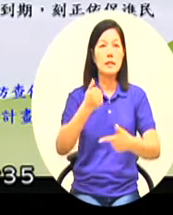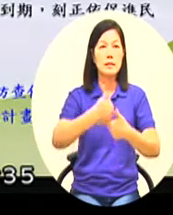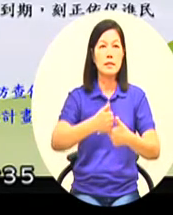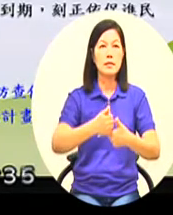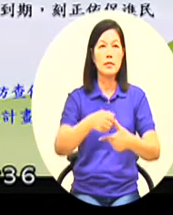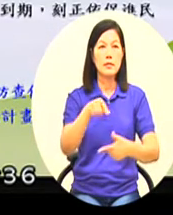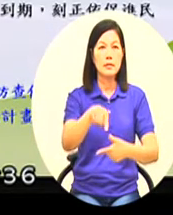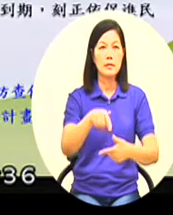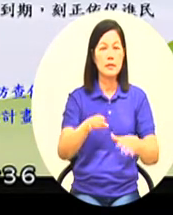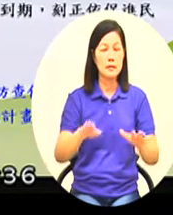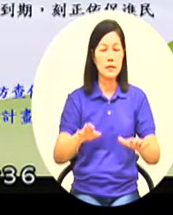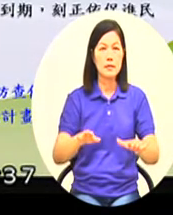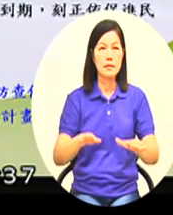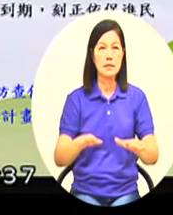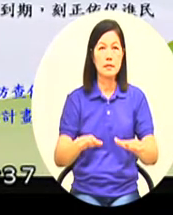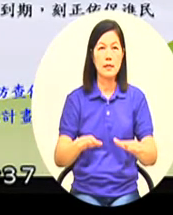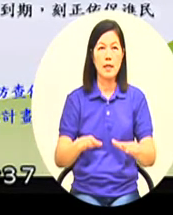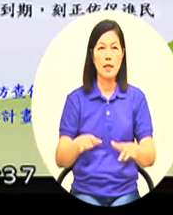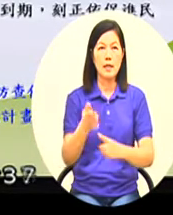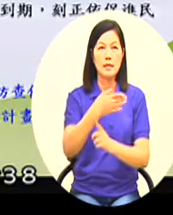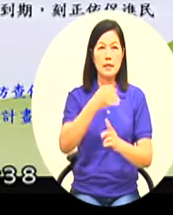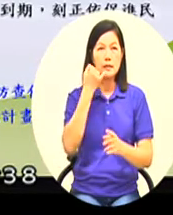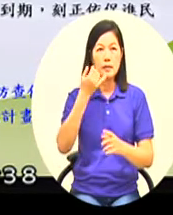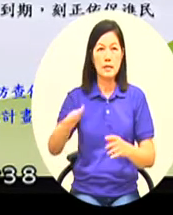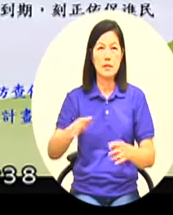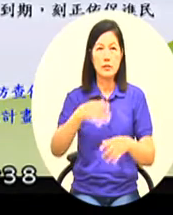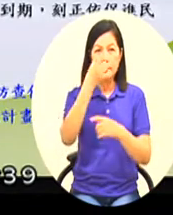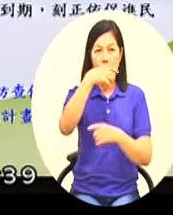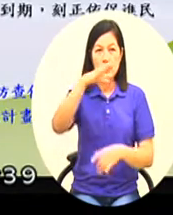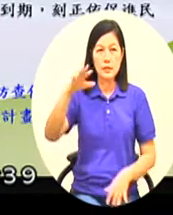前为止我们总共有旗津、凤山、大同、冈